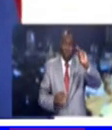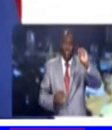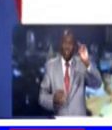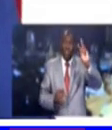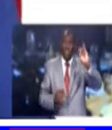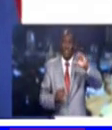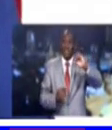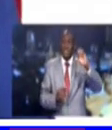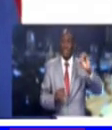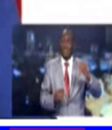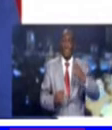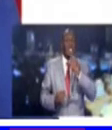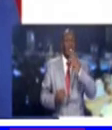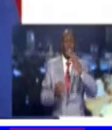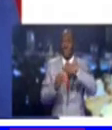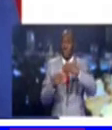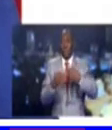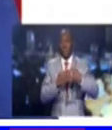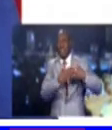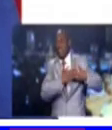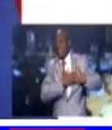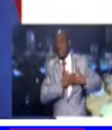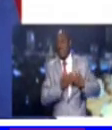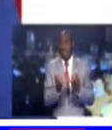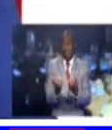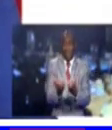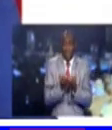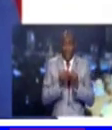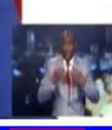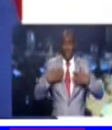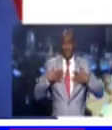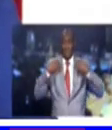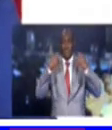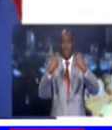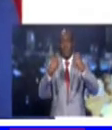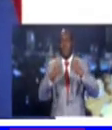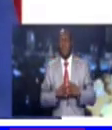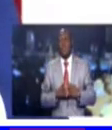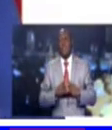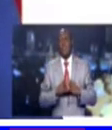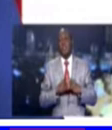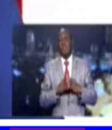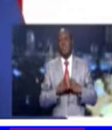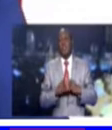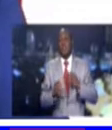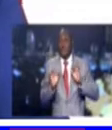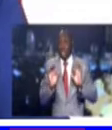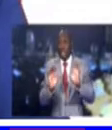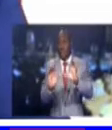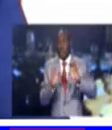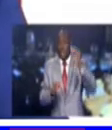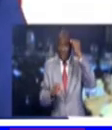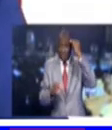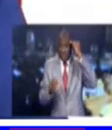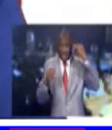je leur exprime toute mon affection et mes voeux de prompt rétablissement j'encourage